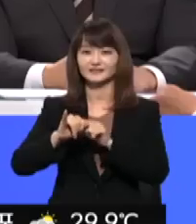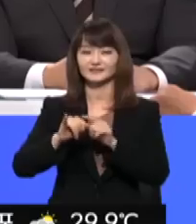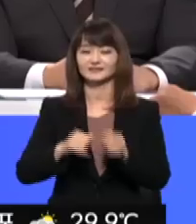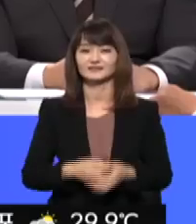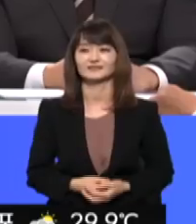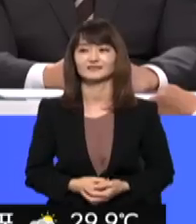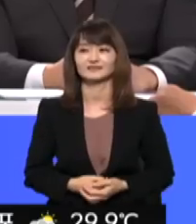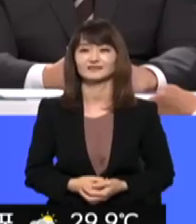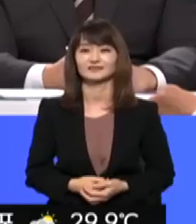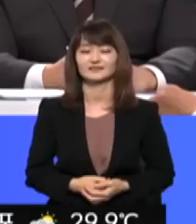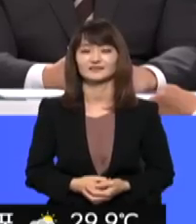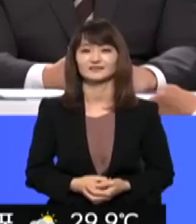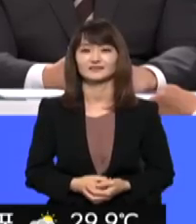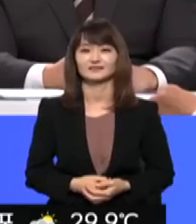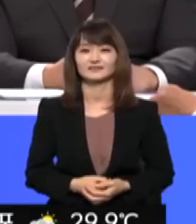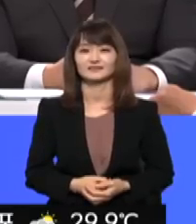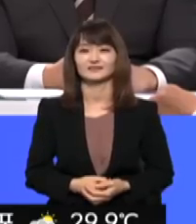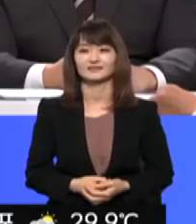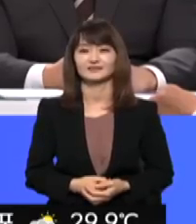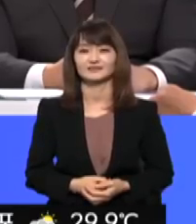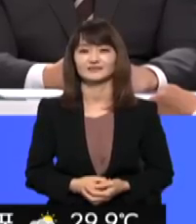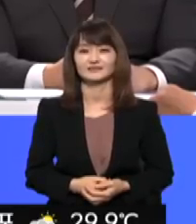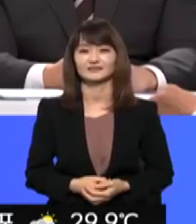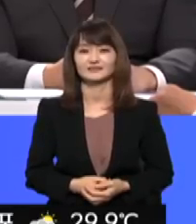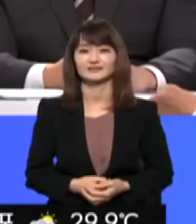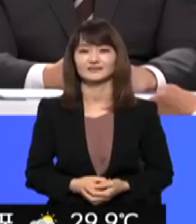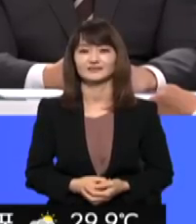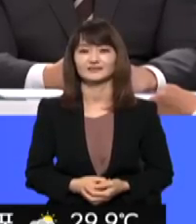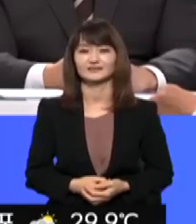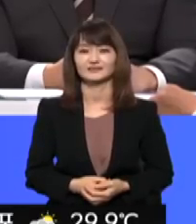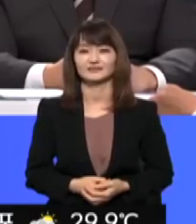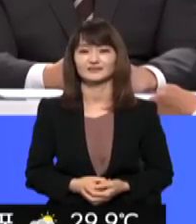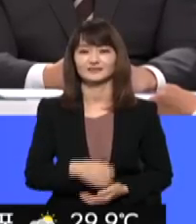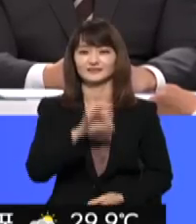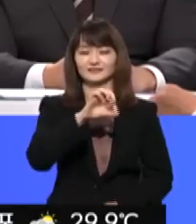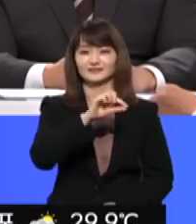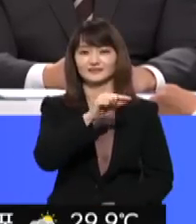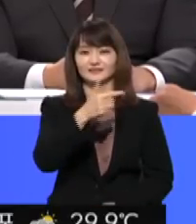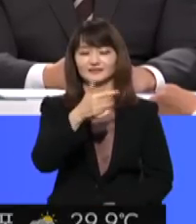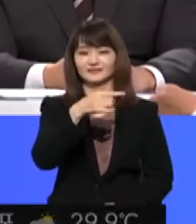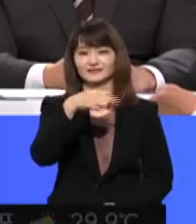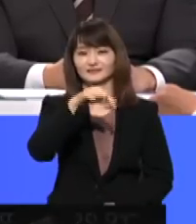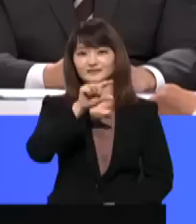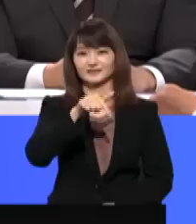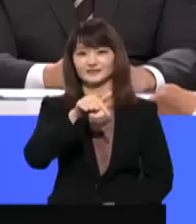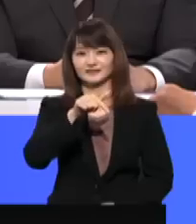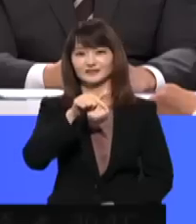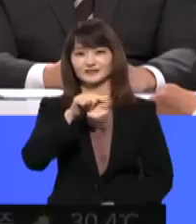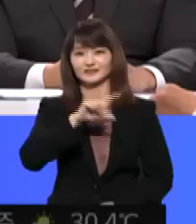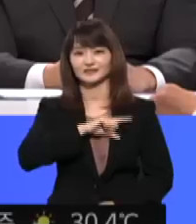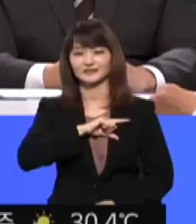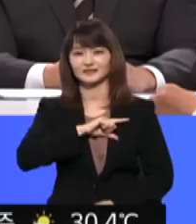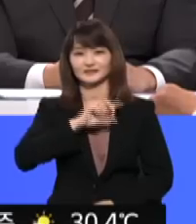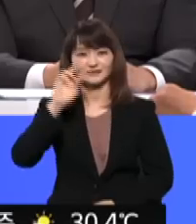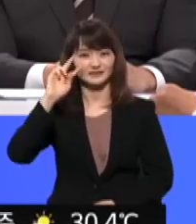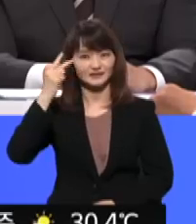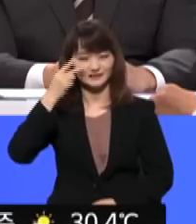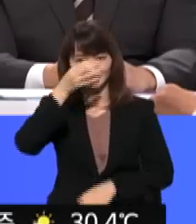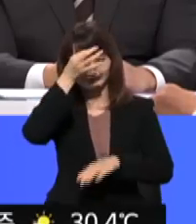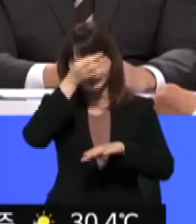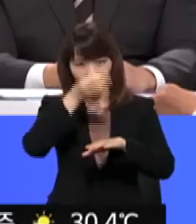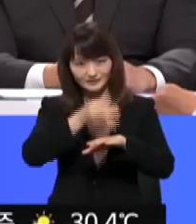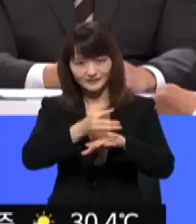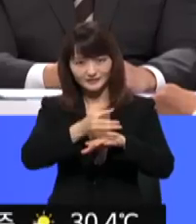해서 권지선이 멋있습니다 이분이 댓글을 주셨어요 윤희석님을 권위성님으로 해서 미안해요 희박하겠지만